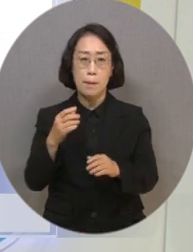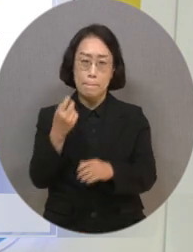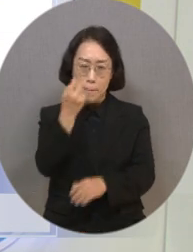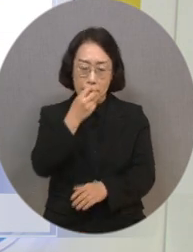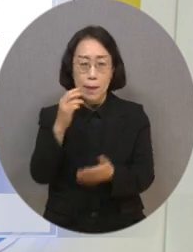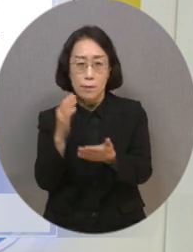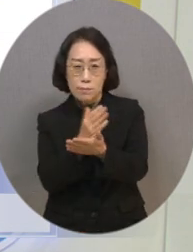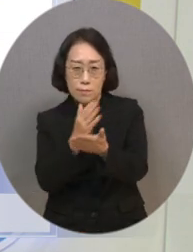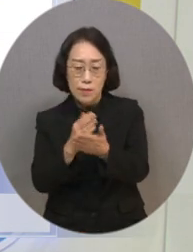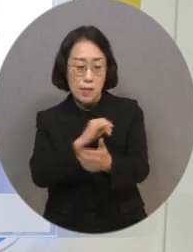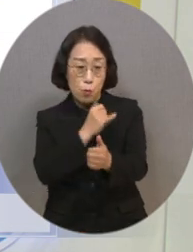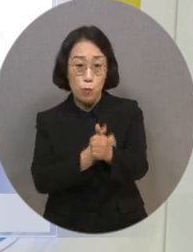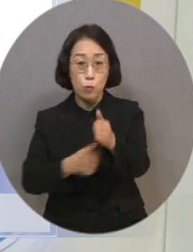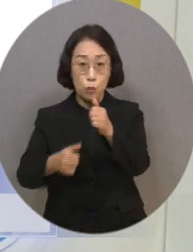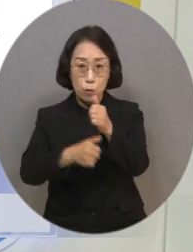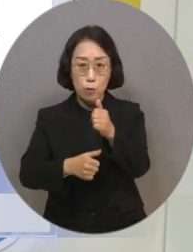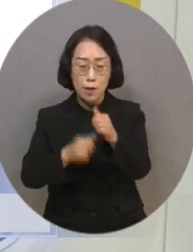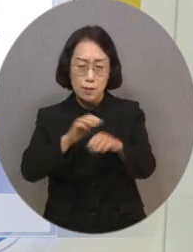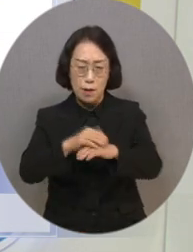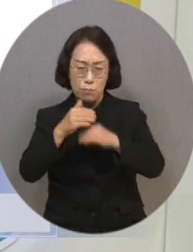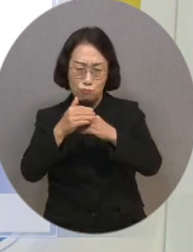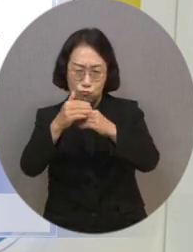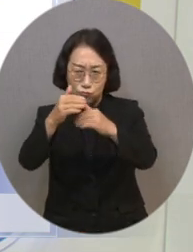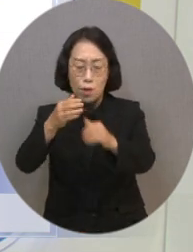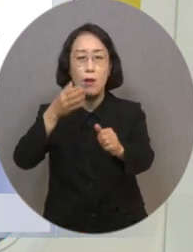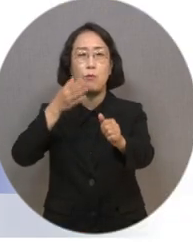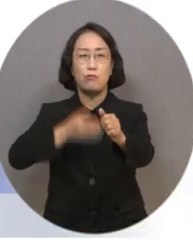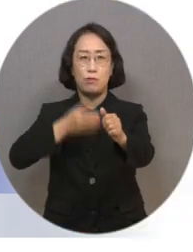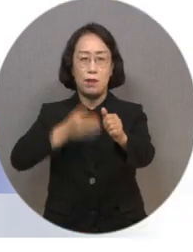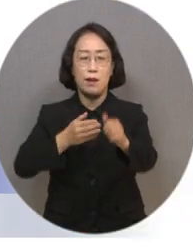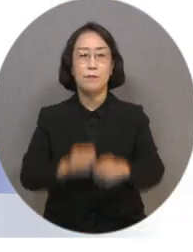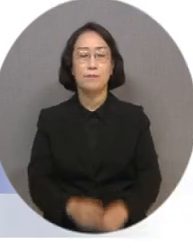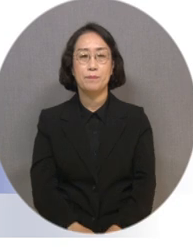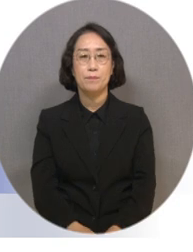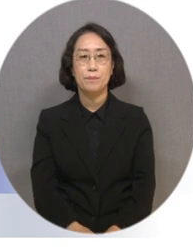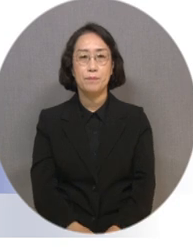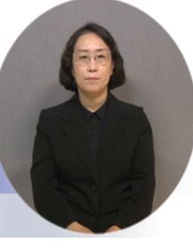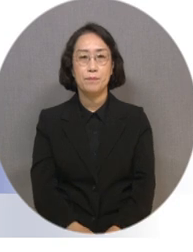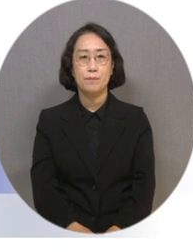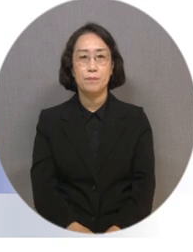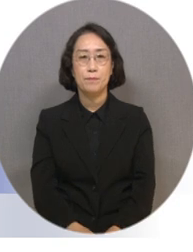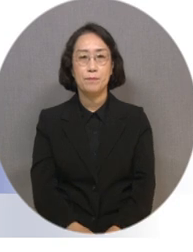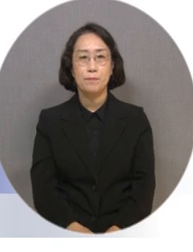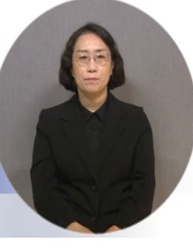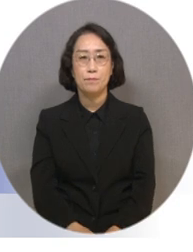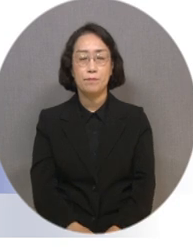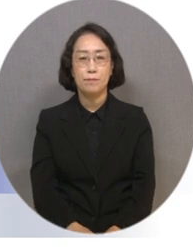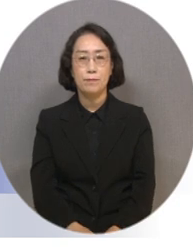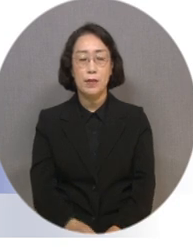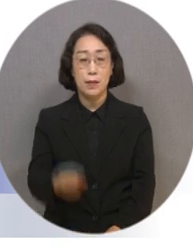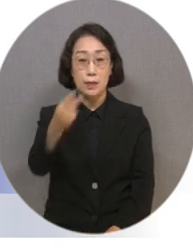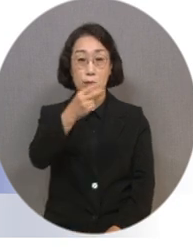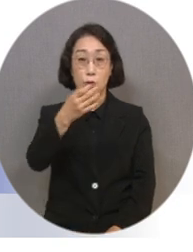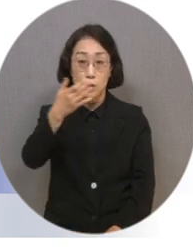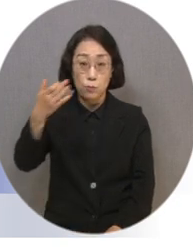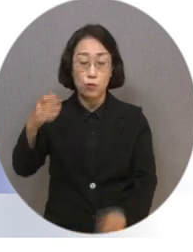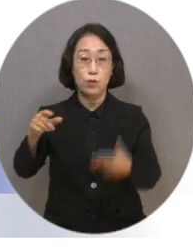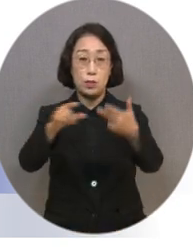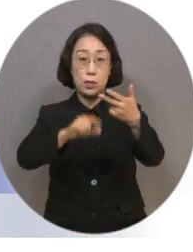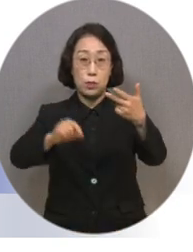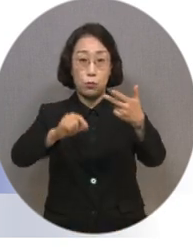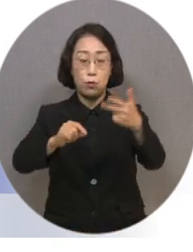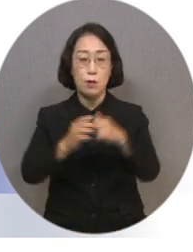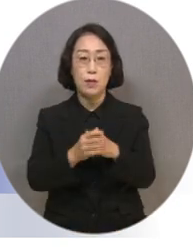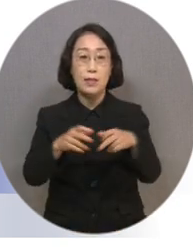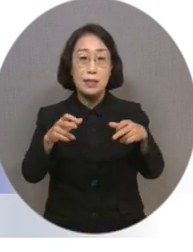인권 연회를 통해 나올 수 있기를 바랍니다 다음 소식입니다 지난 2019년 7월 장애